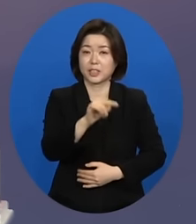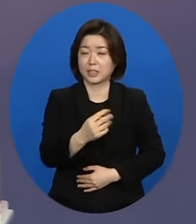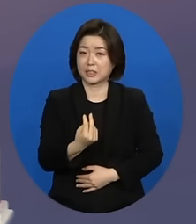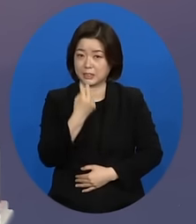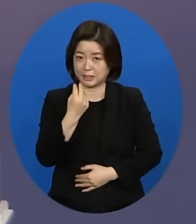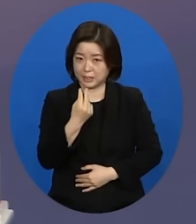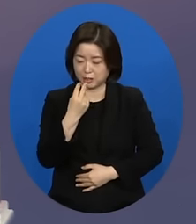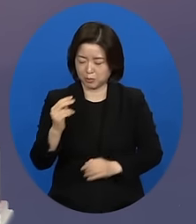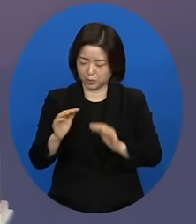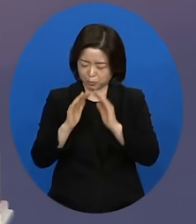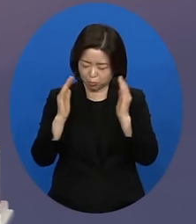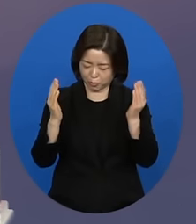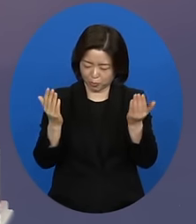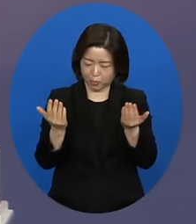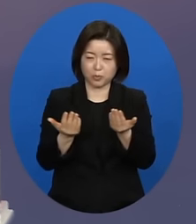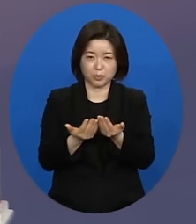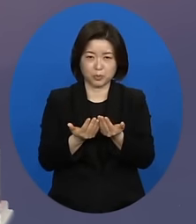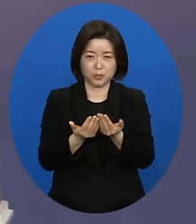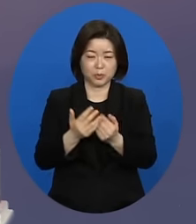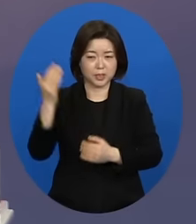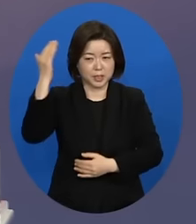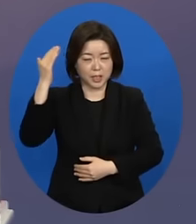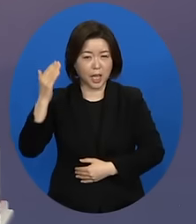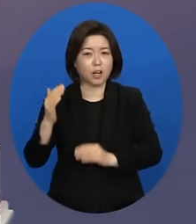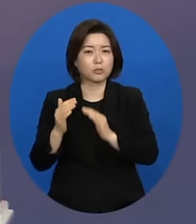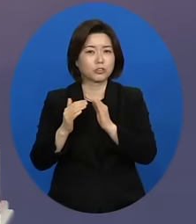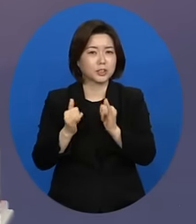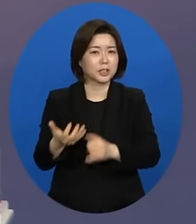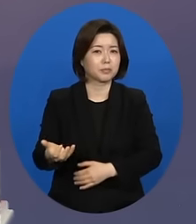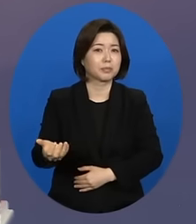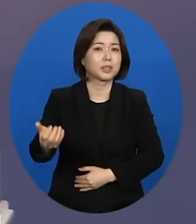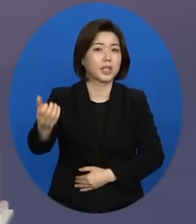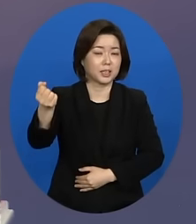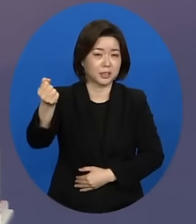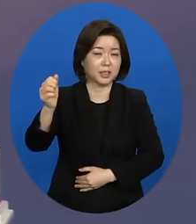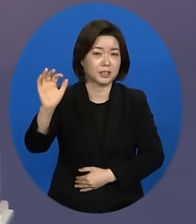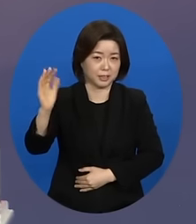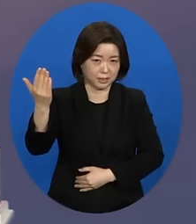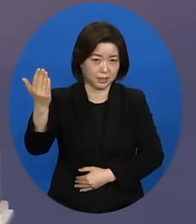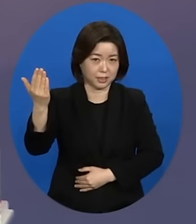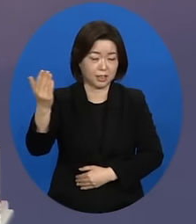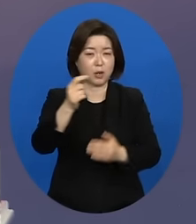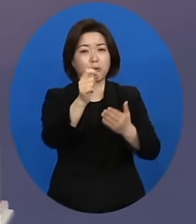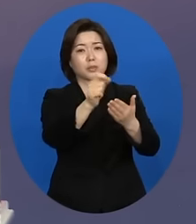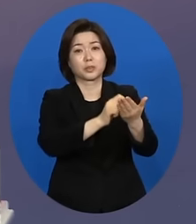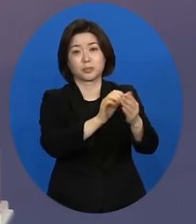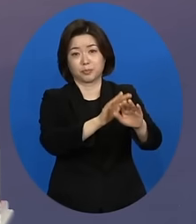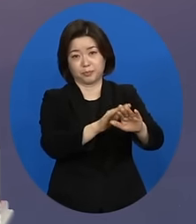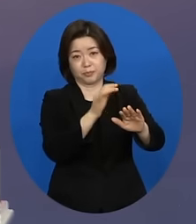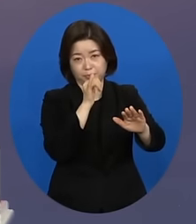모두를 한국인이 가져야 한다라고 기록한 것입니다.